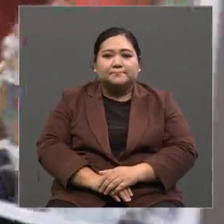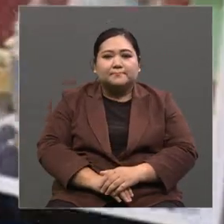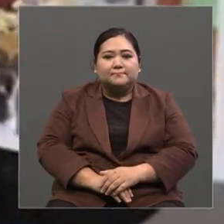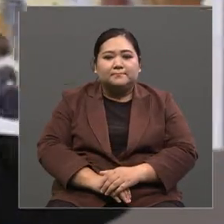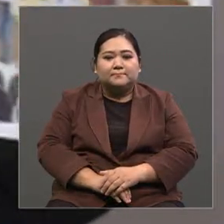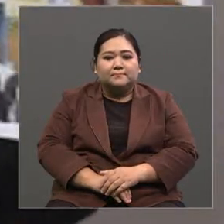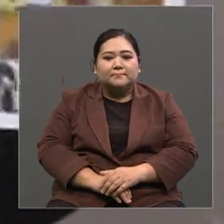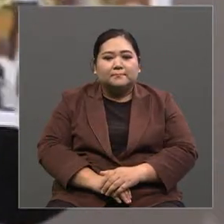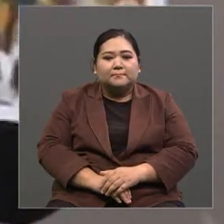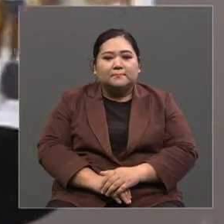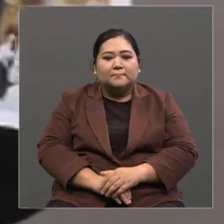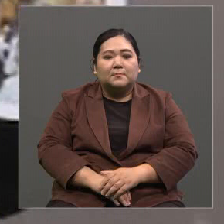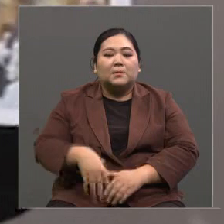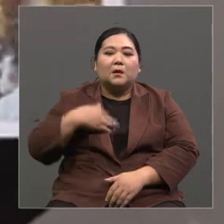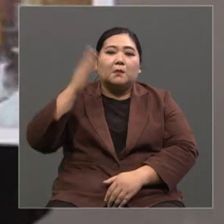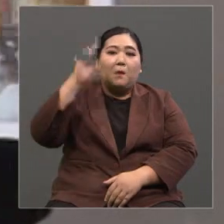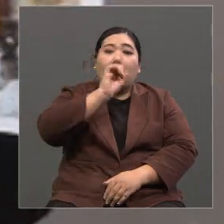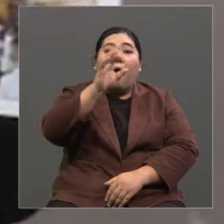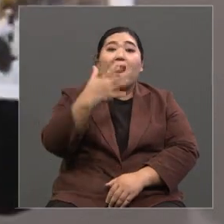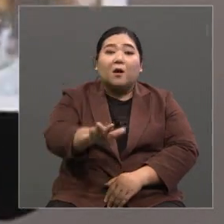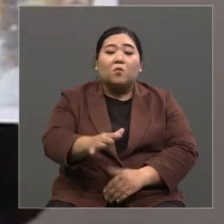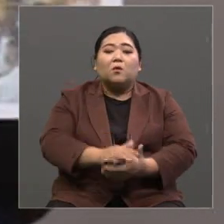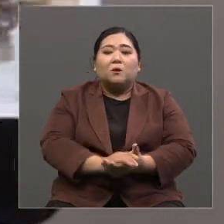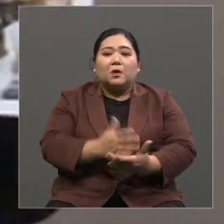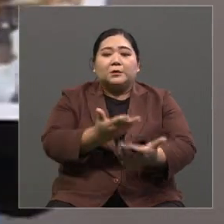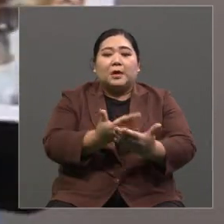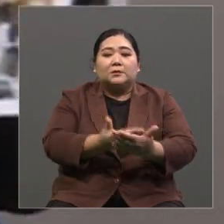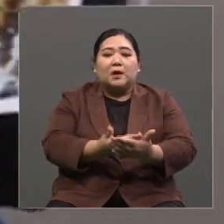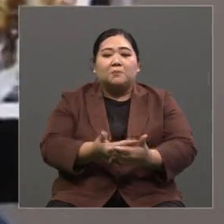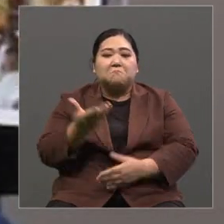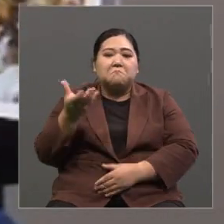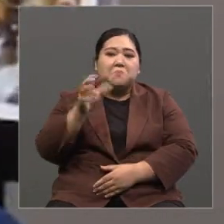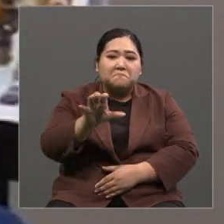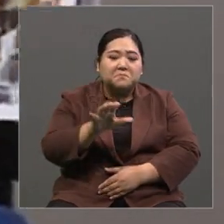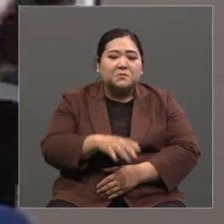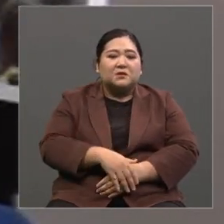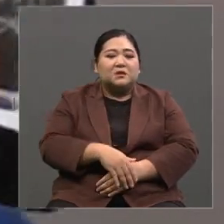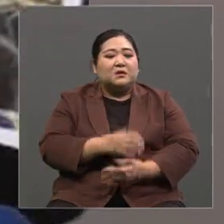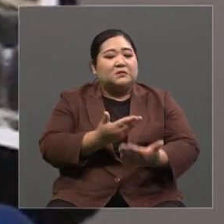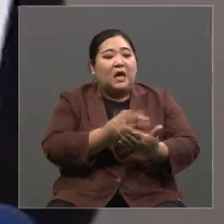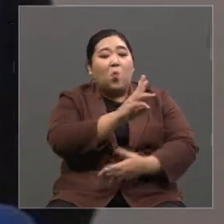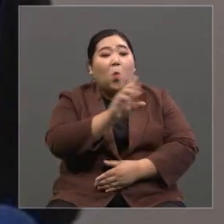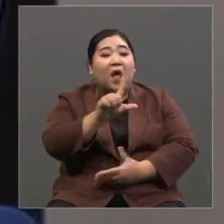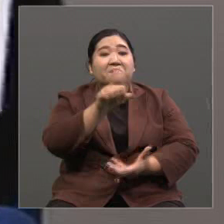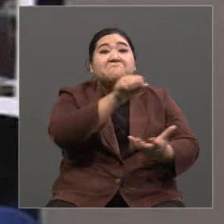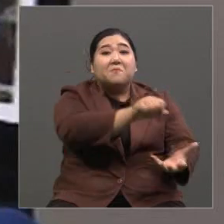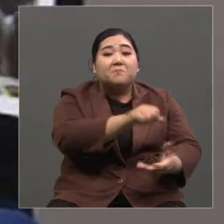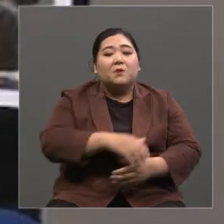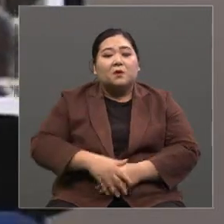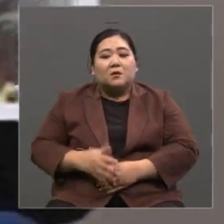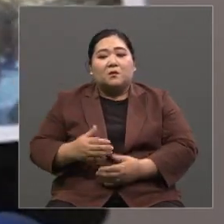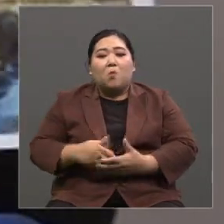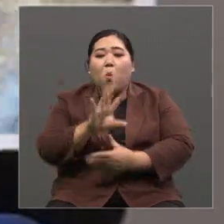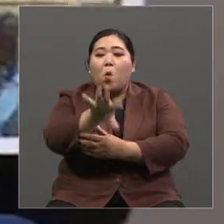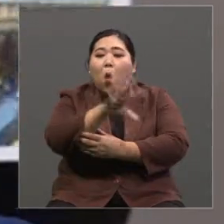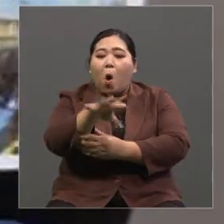ทนายสิทธาก็ยืนยันด้วยนะครับว่าไม่ได้เงินจากการแฉเรื่องของในชีวิตที่รับเงิน 6ล้านบาทพร้อมยืนยันนะครับไม่ได้